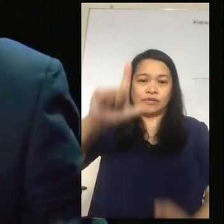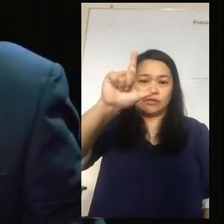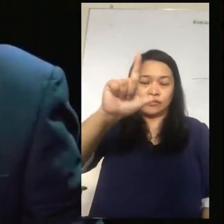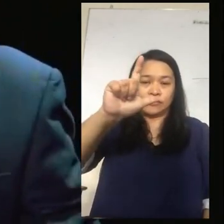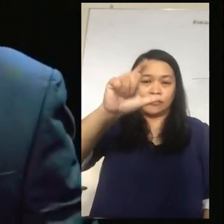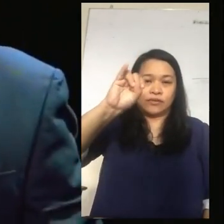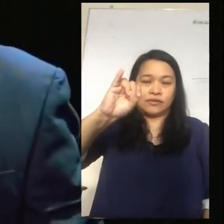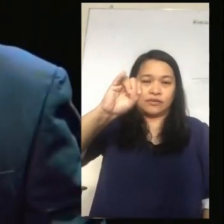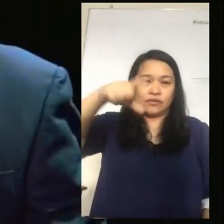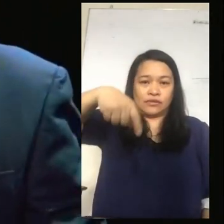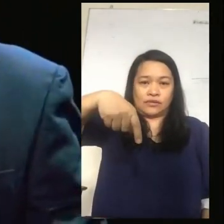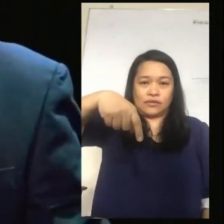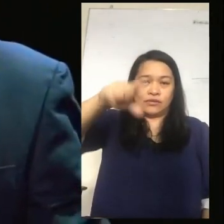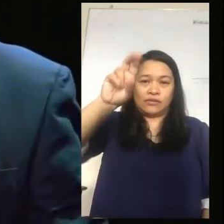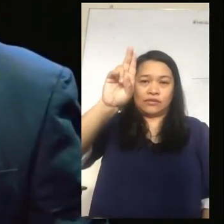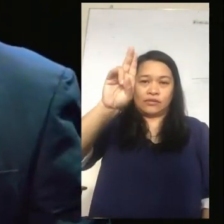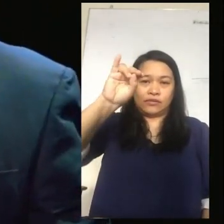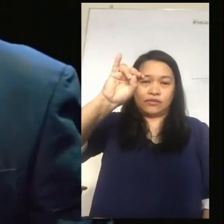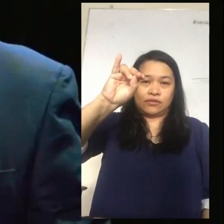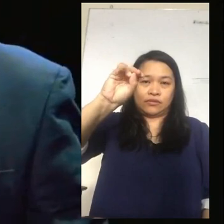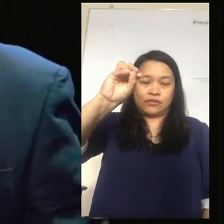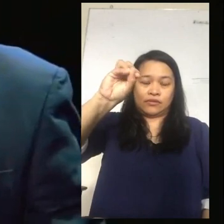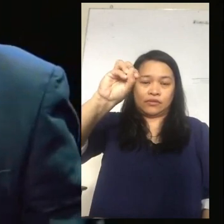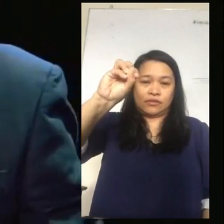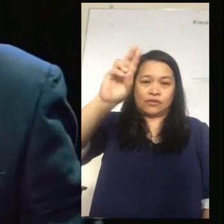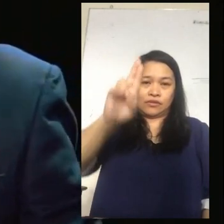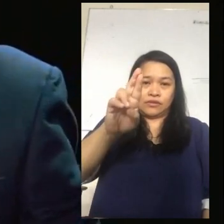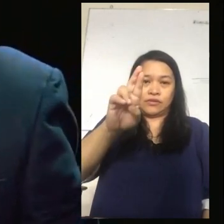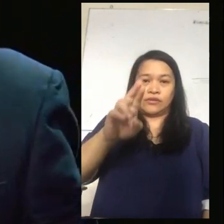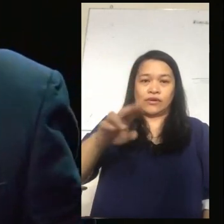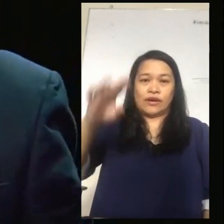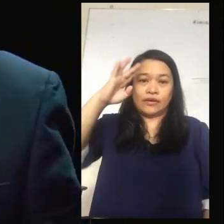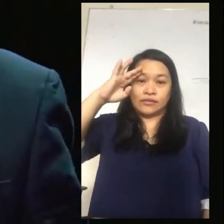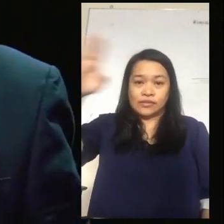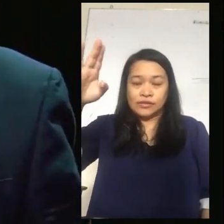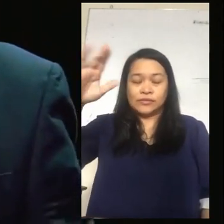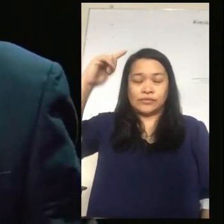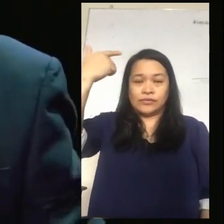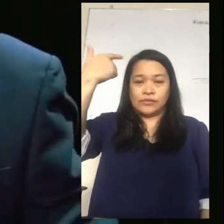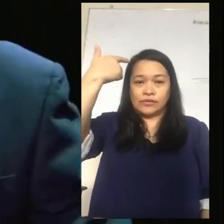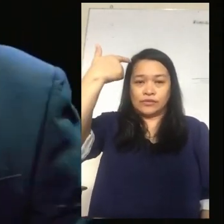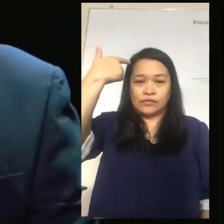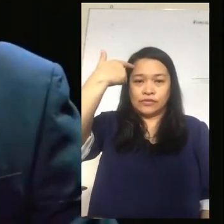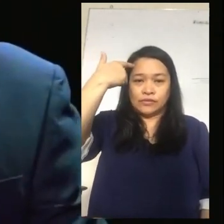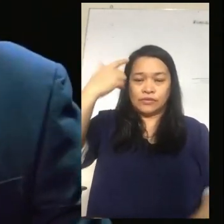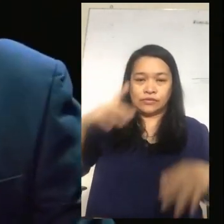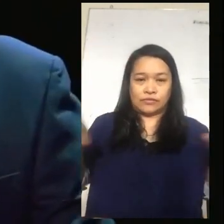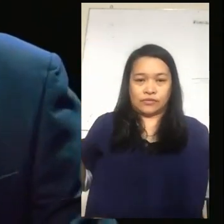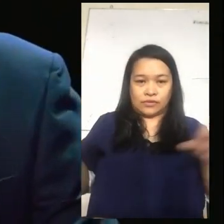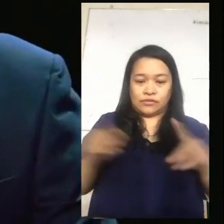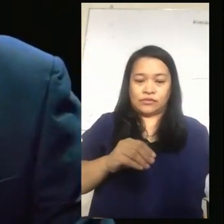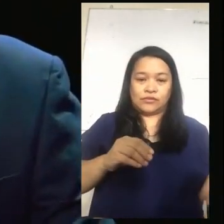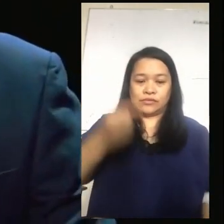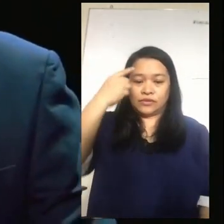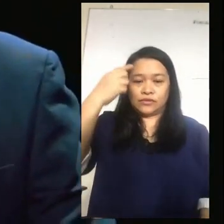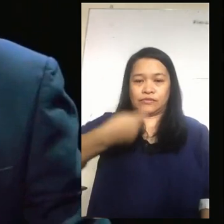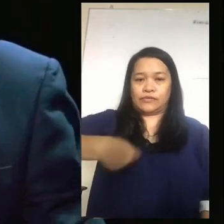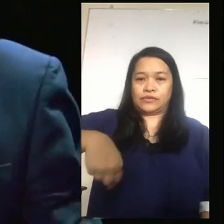order sa atin. And like, you know, saludo po ako sa government for doing that for